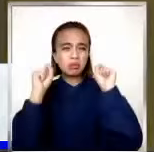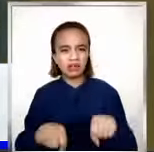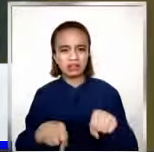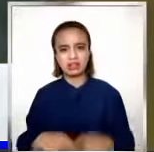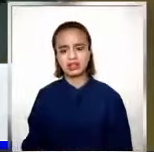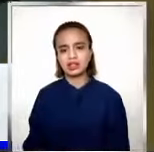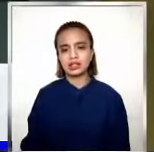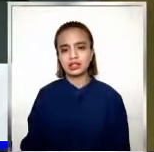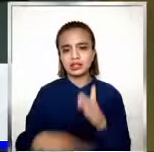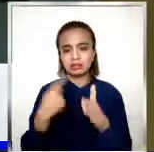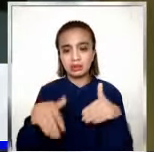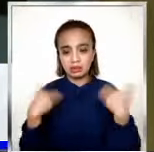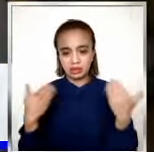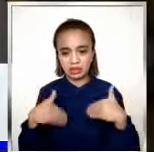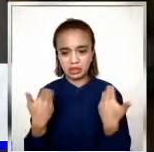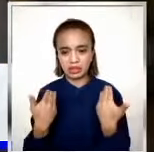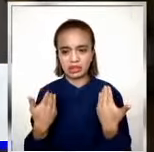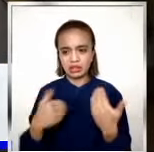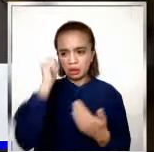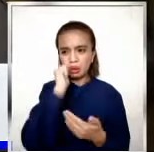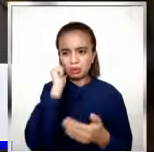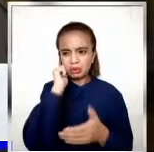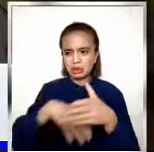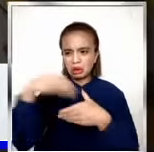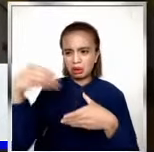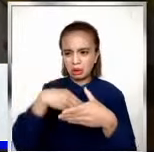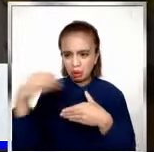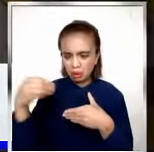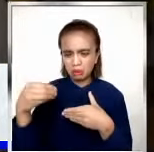lang nasa labas din eh. Ang talagang